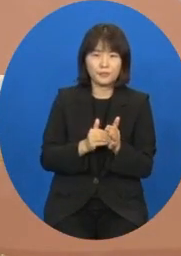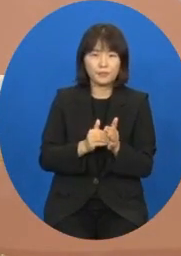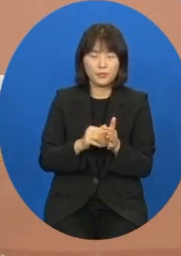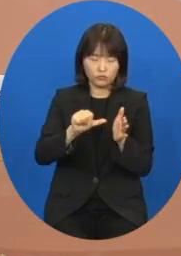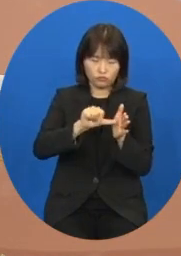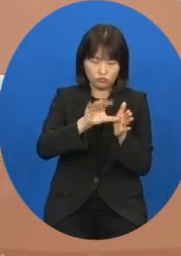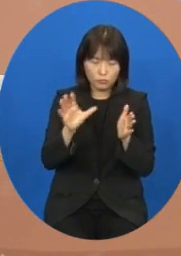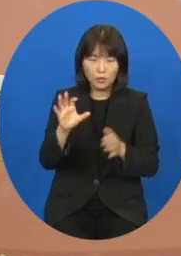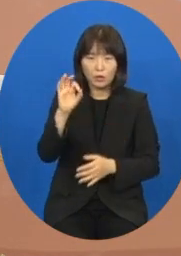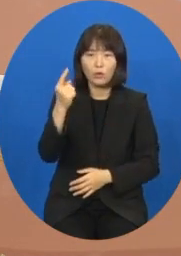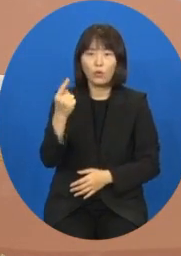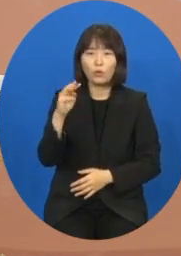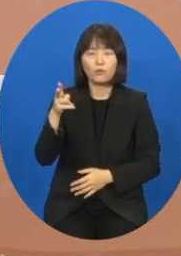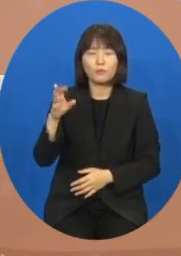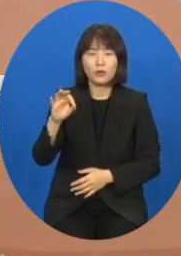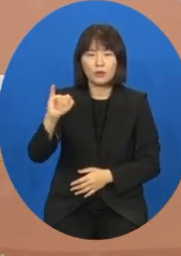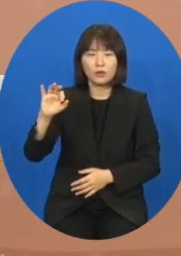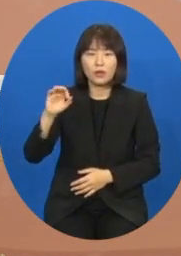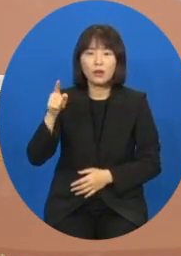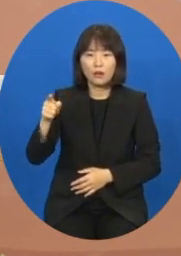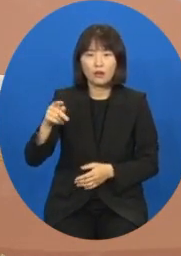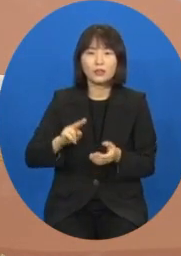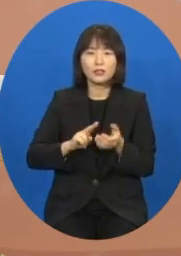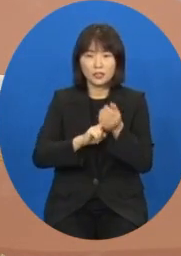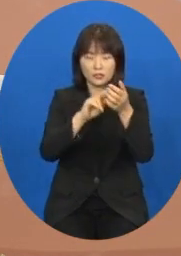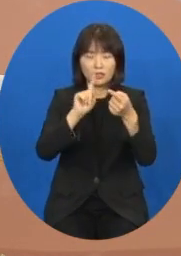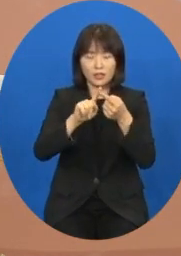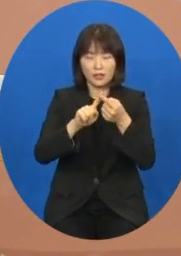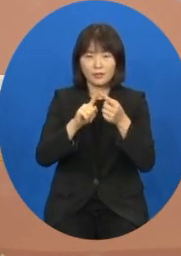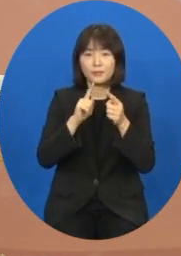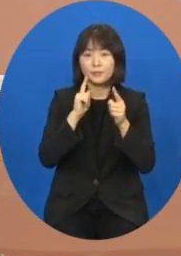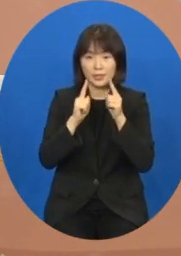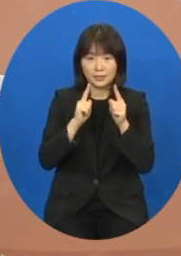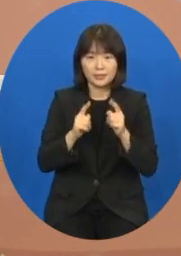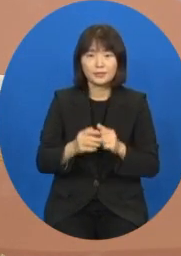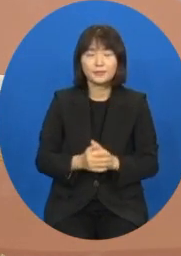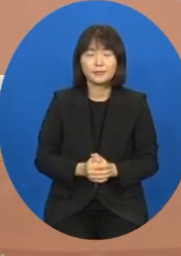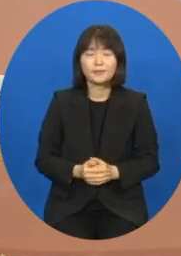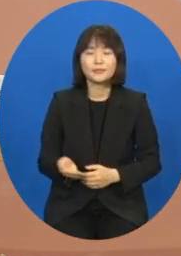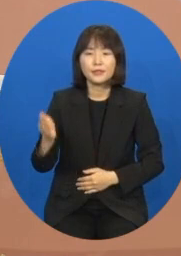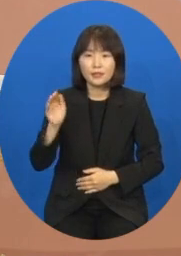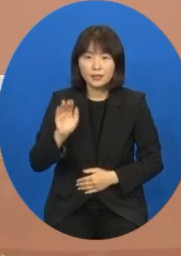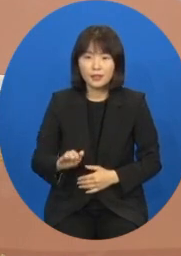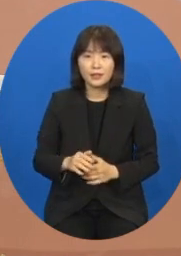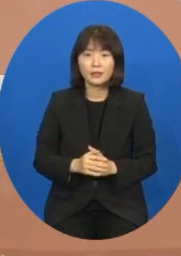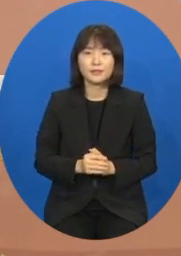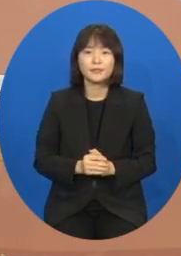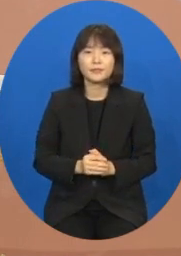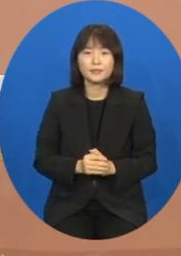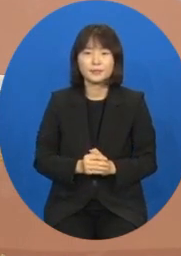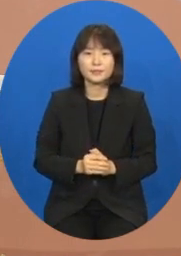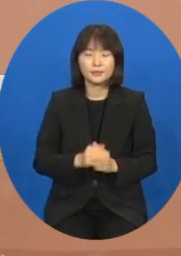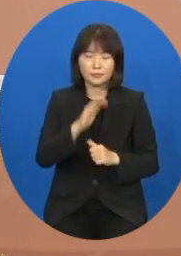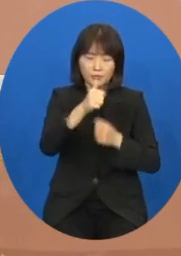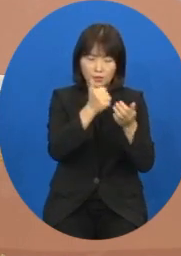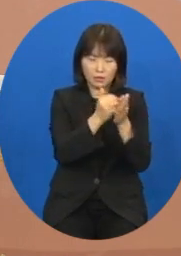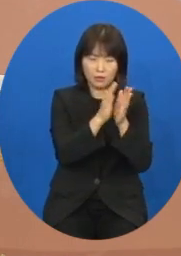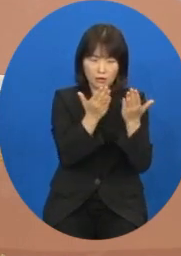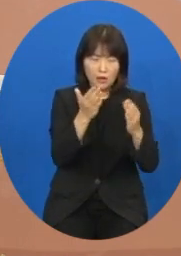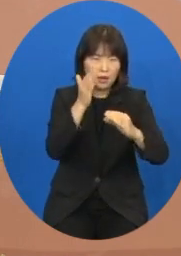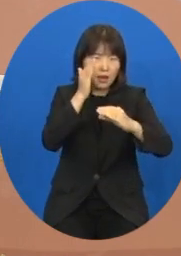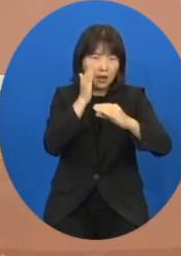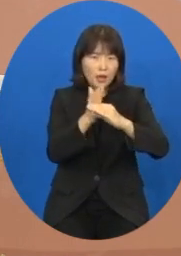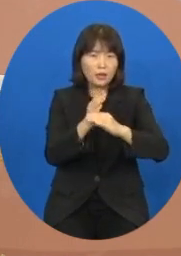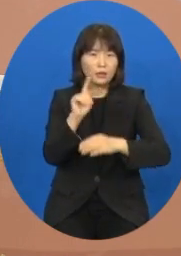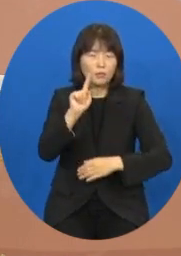유명한 오병이어 기적에 대한 말씀이죠. 그런데 이 본문의 진정한 핵심은